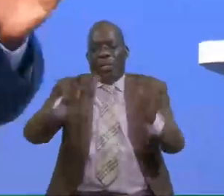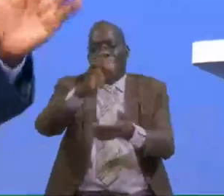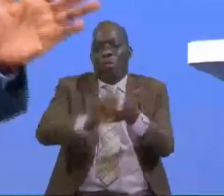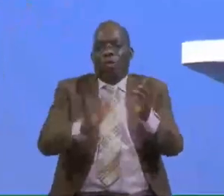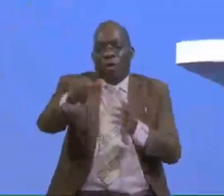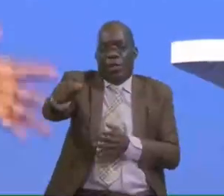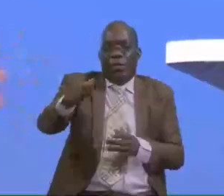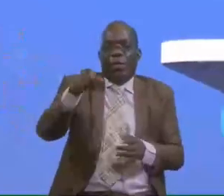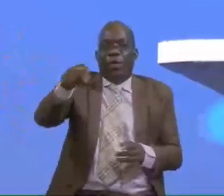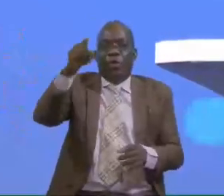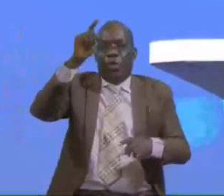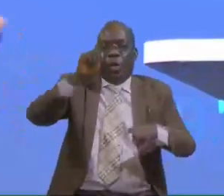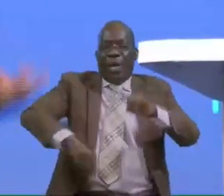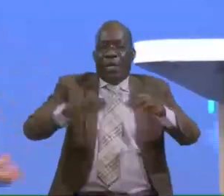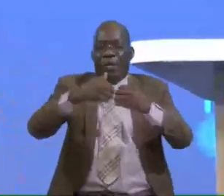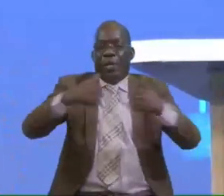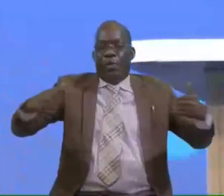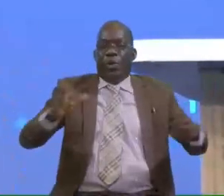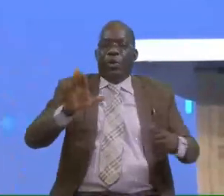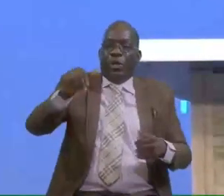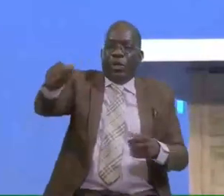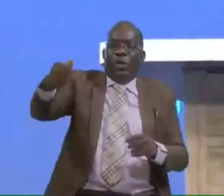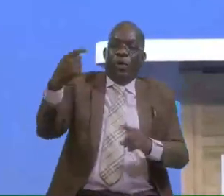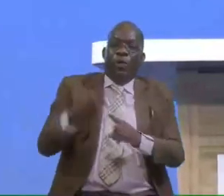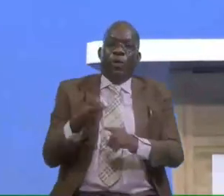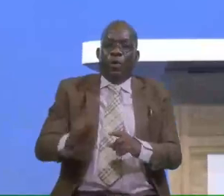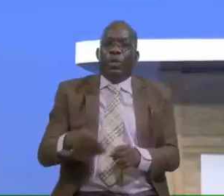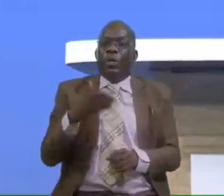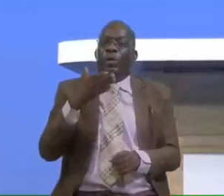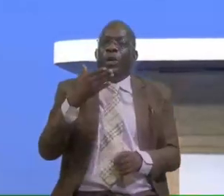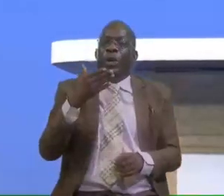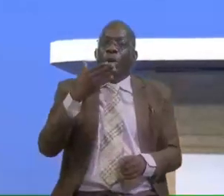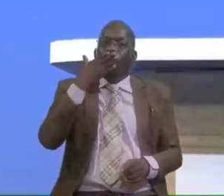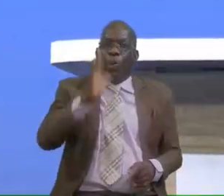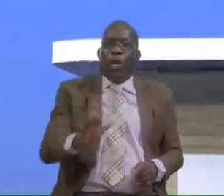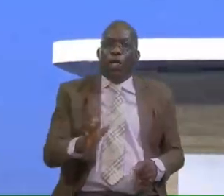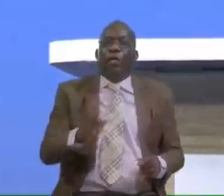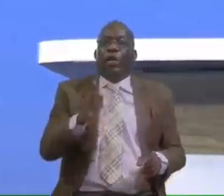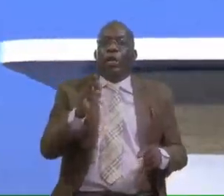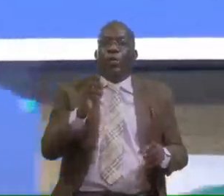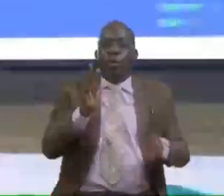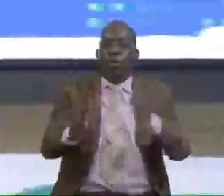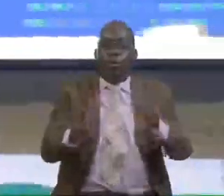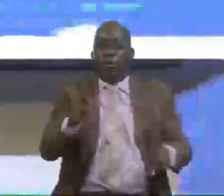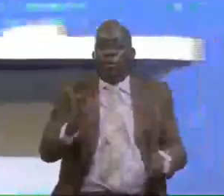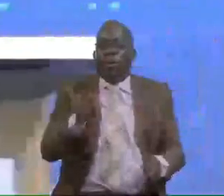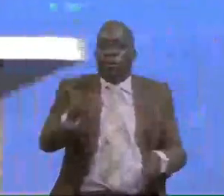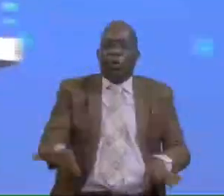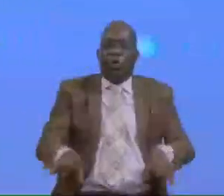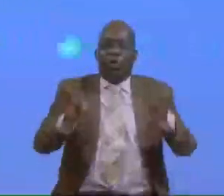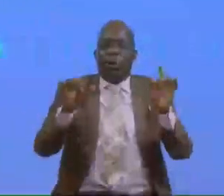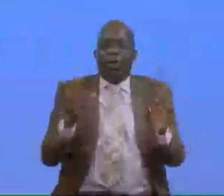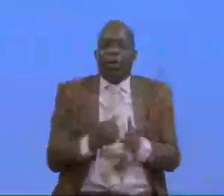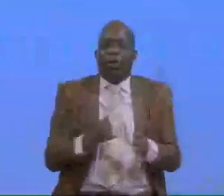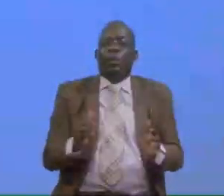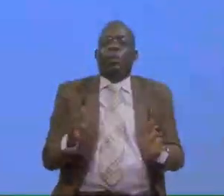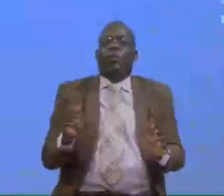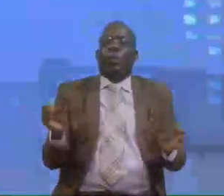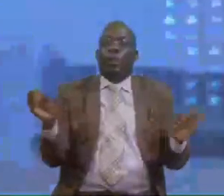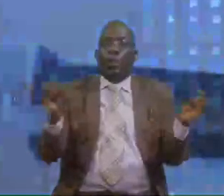à t'en sortir, tu ne pourrais pas, tu n'arrivais pas à te soustraire des mains des malfaiteurs, tu trouvais